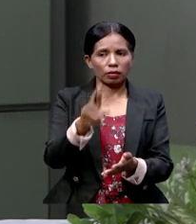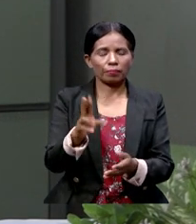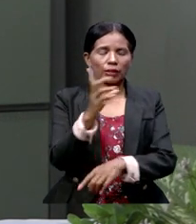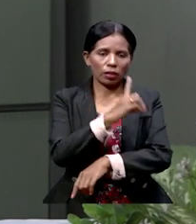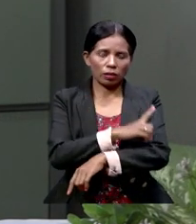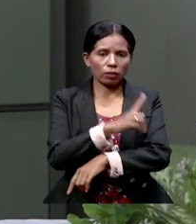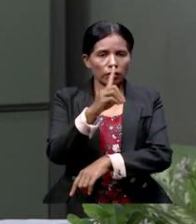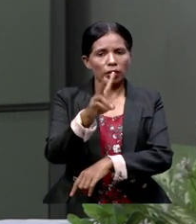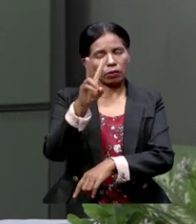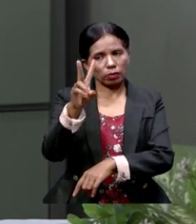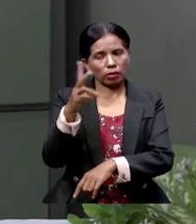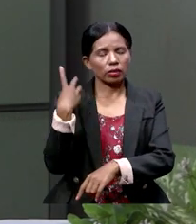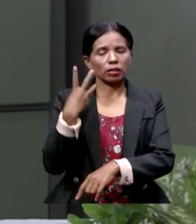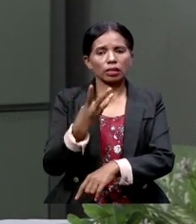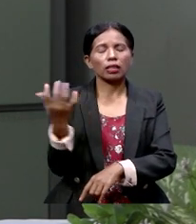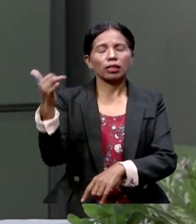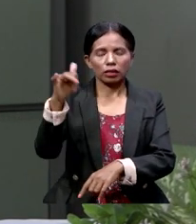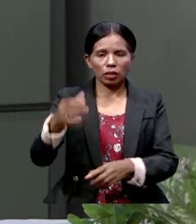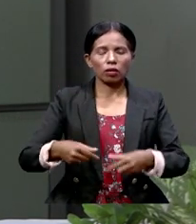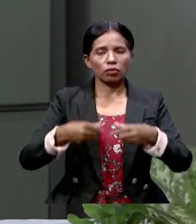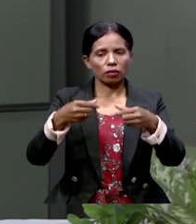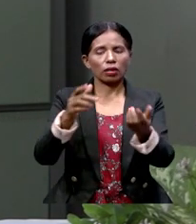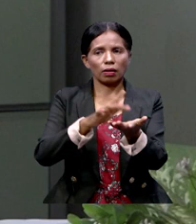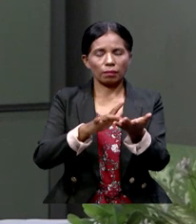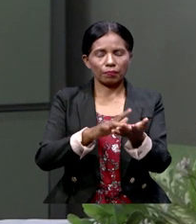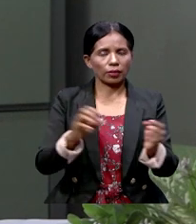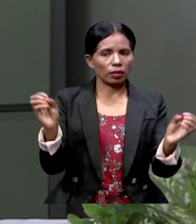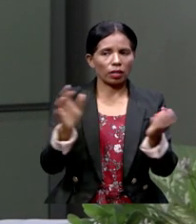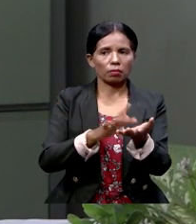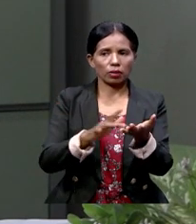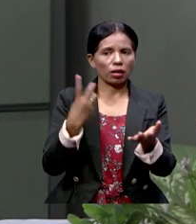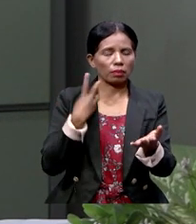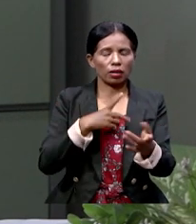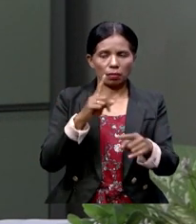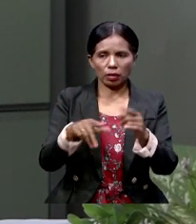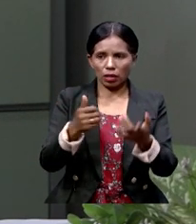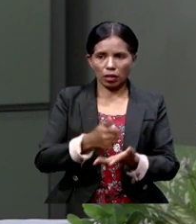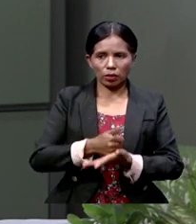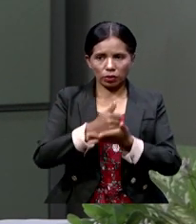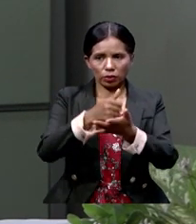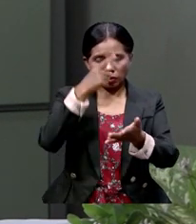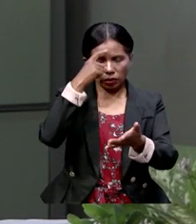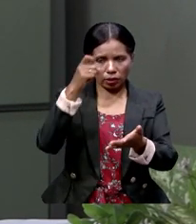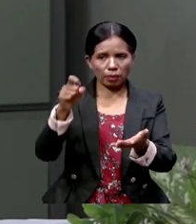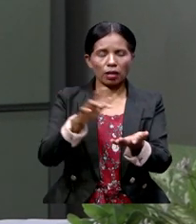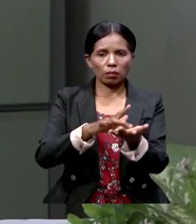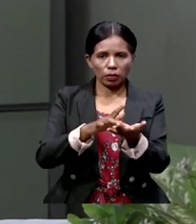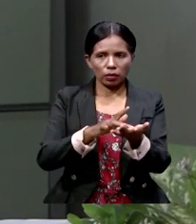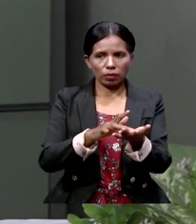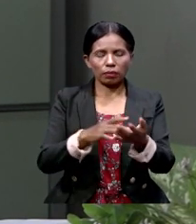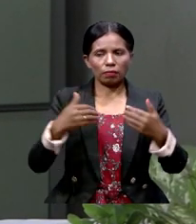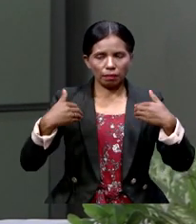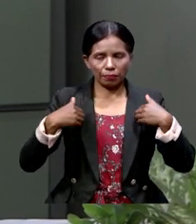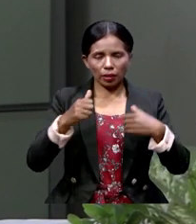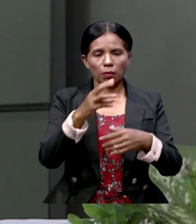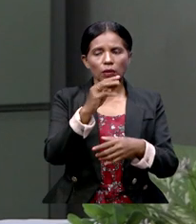itu pun sira responde pada kan amoxilin lah jen amoxilin lah iha dopes ami labele atendemen tu tanpa antibiotik ne ya amoxilin lah iha